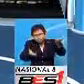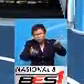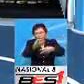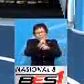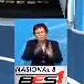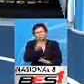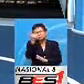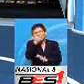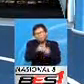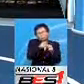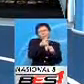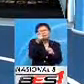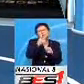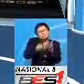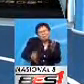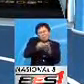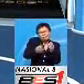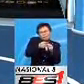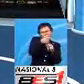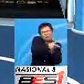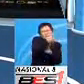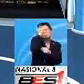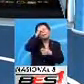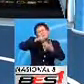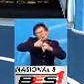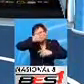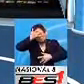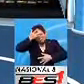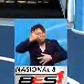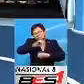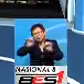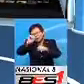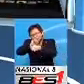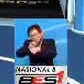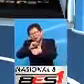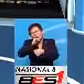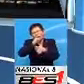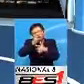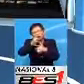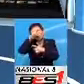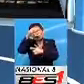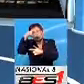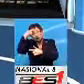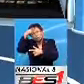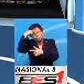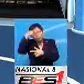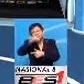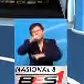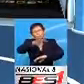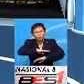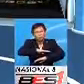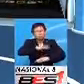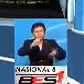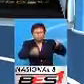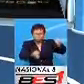gagal membuat bayaran balik pinjaman disebabkan faktor kesihatan ketiadaan pekerjaan atau sebarang sebab lain yang munasabah pertimbangan itu